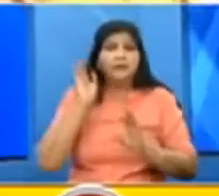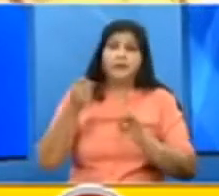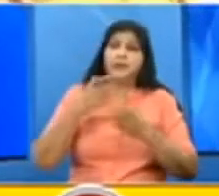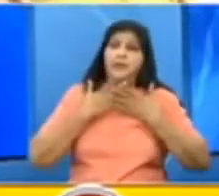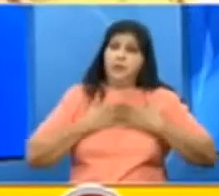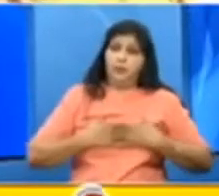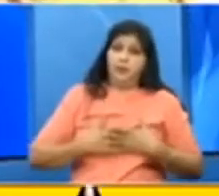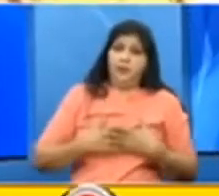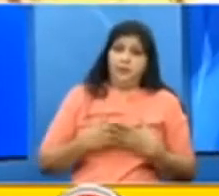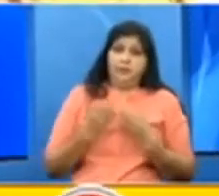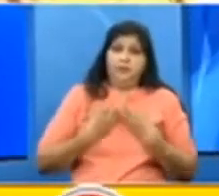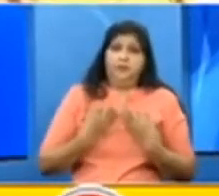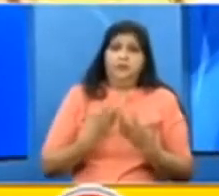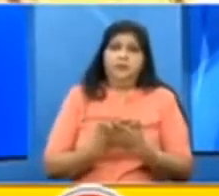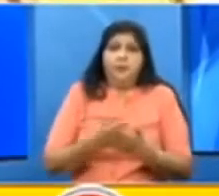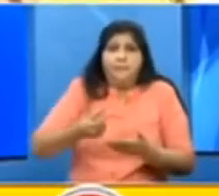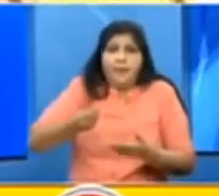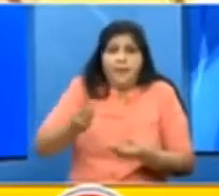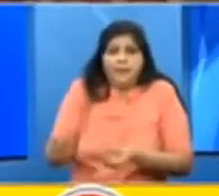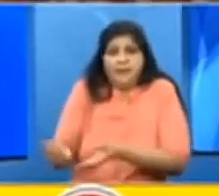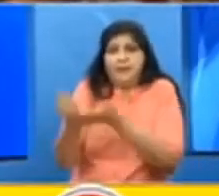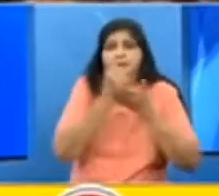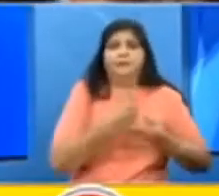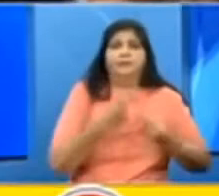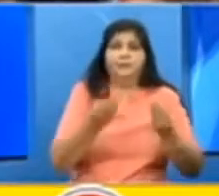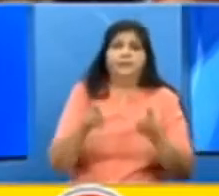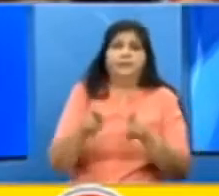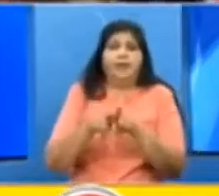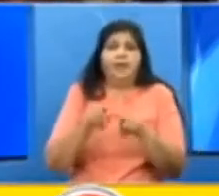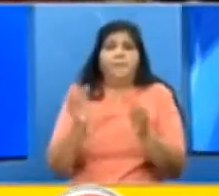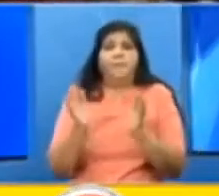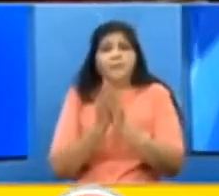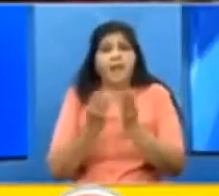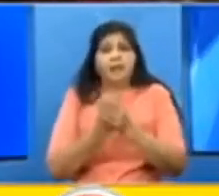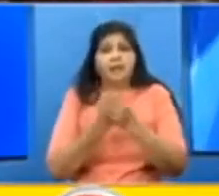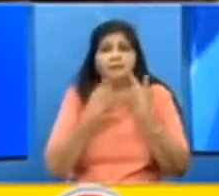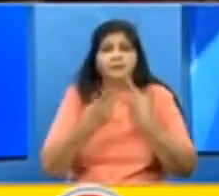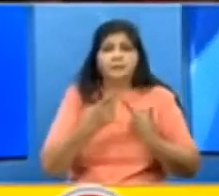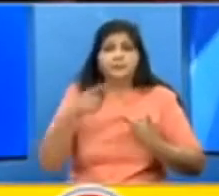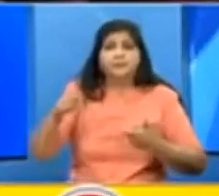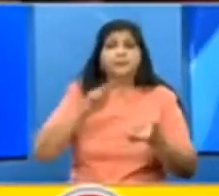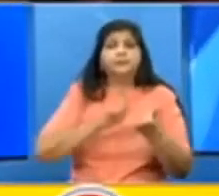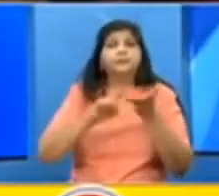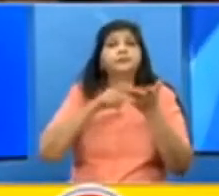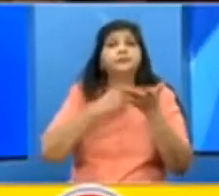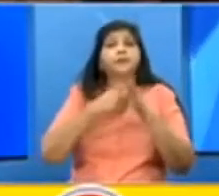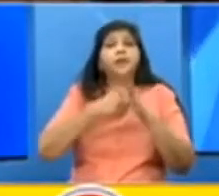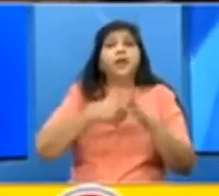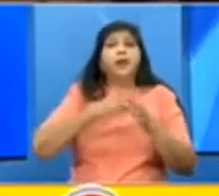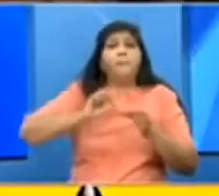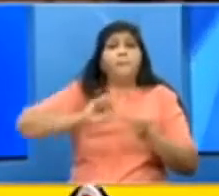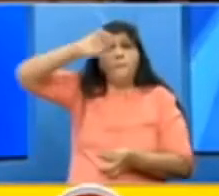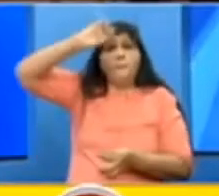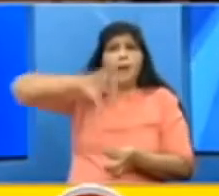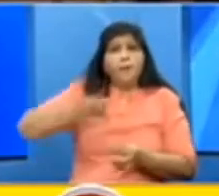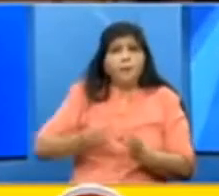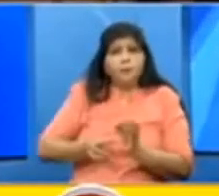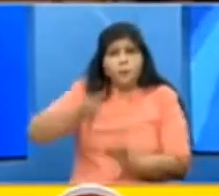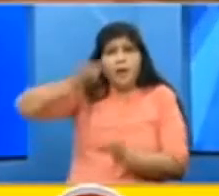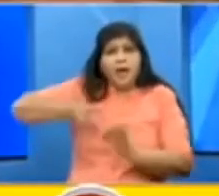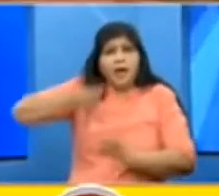साथ रोजगारी भी दे रहे हैं। आप जानते ही हैं, नॉर्थ ईस्ट में बैम्बू यानी